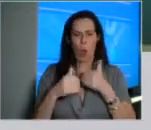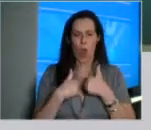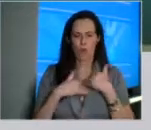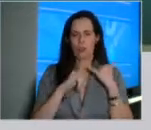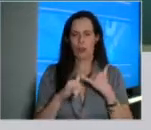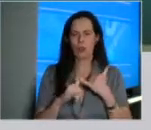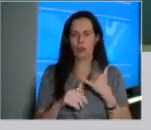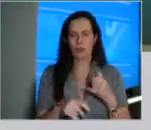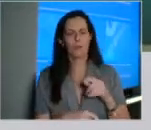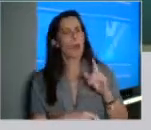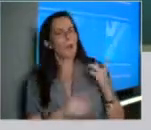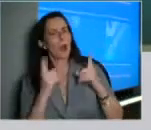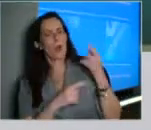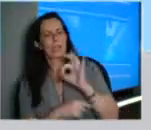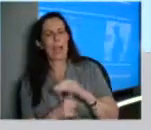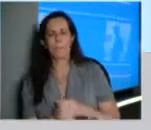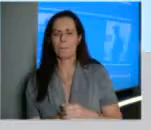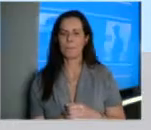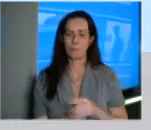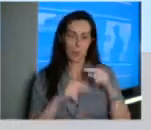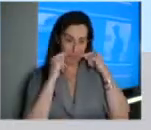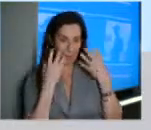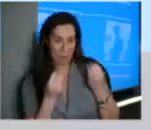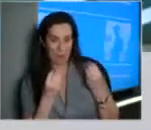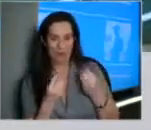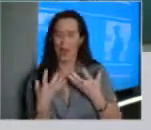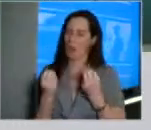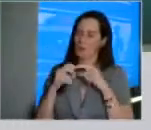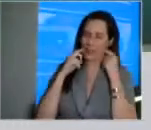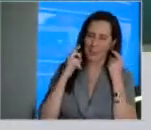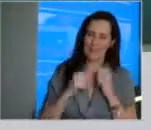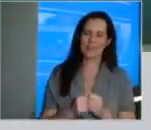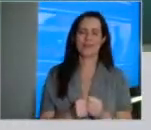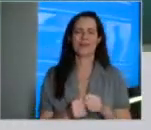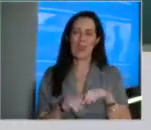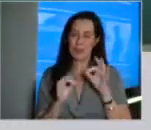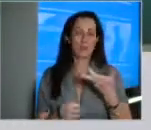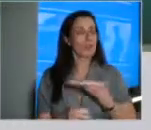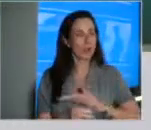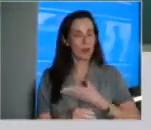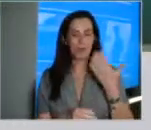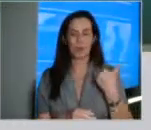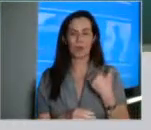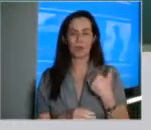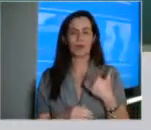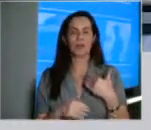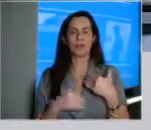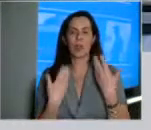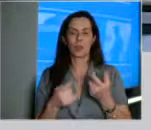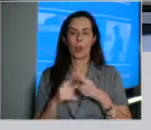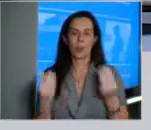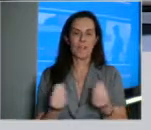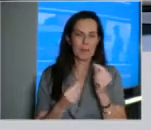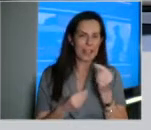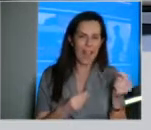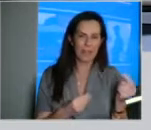את הארגון. מה קורה בארגון? מחייכים הרבה? המון. בעצם שקיבלנו אותו, הם היו נותנים בעיקר כל מיני פיצ'י פקסים